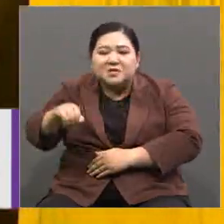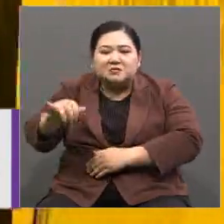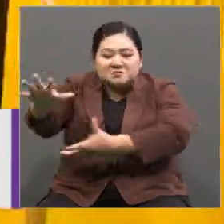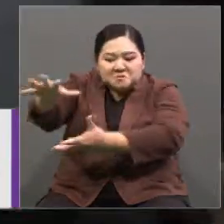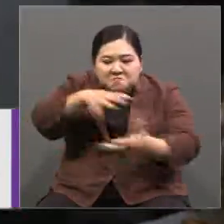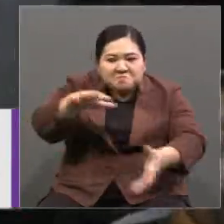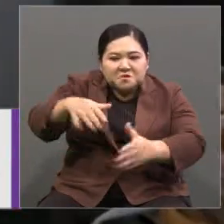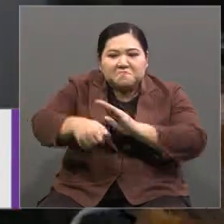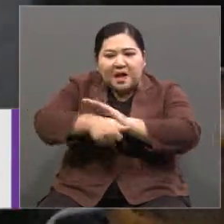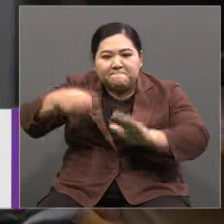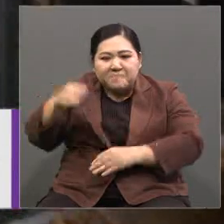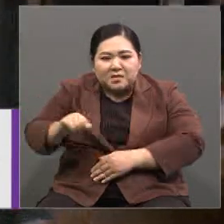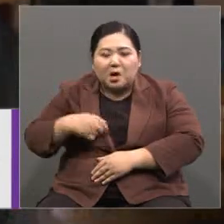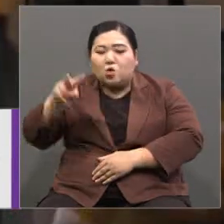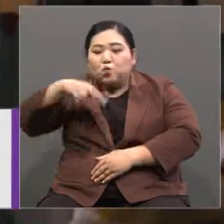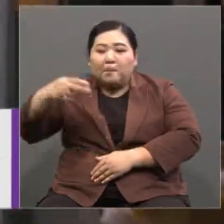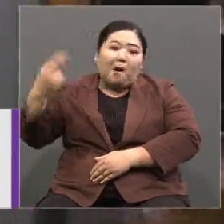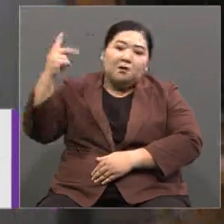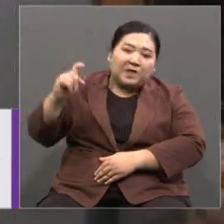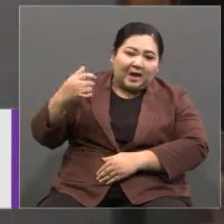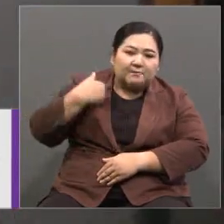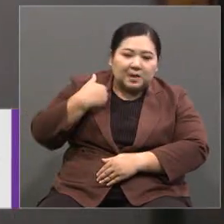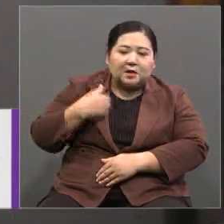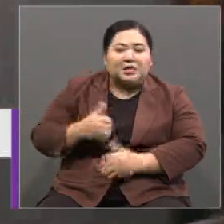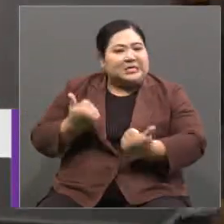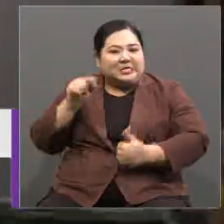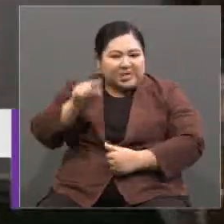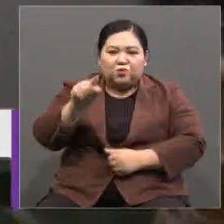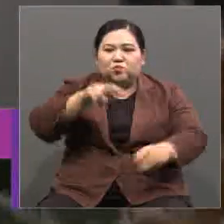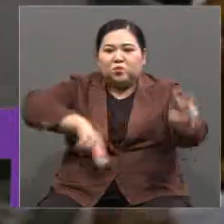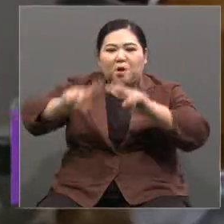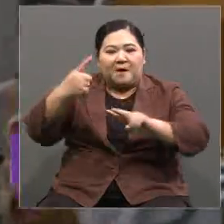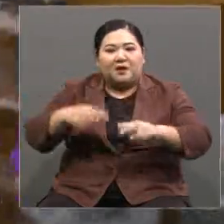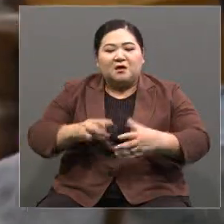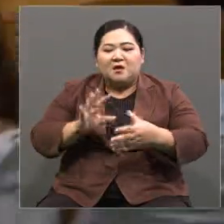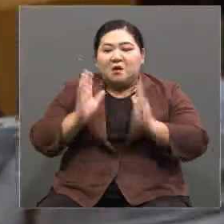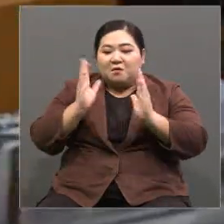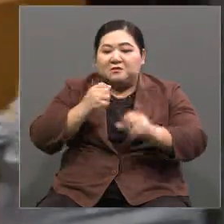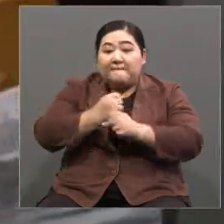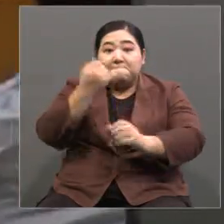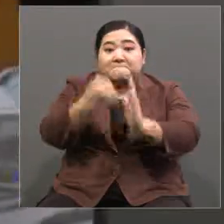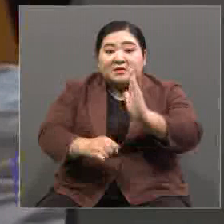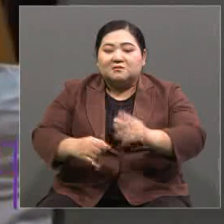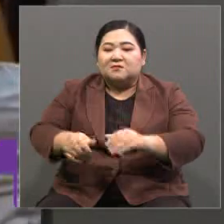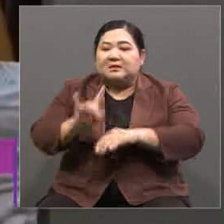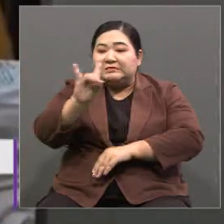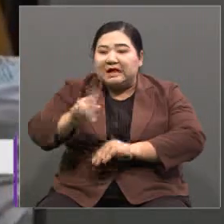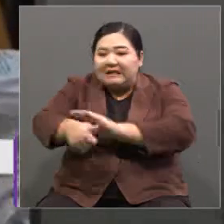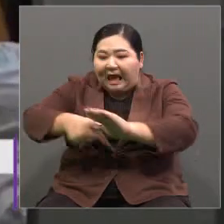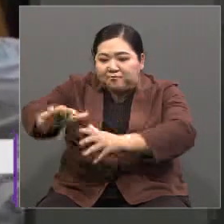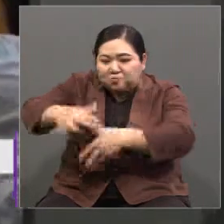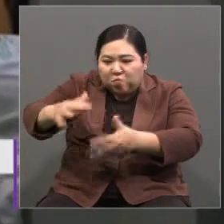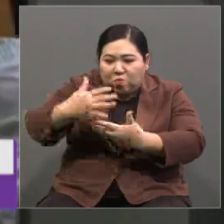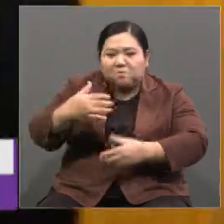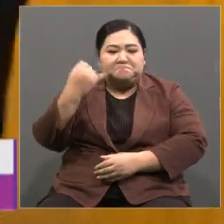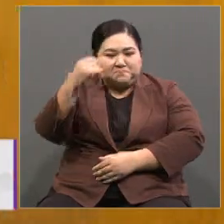เหตุกระทรวงเกษตรและสหกรณ์ครับก็ได้สั่งตรวจสอบห้องเย็นทั่วประเทศเพื่อปับปรามการลักลอบนำเข้าเนื้อสัอย่างเข้มงวดในส่วนของ